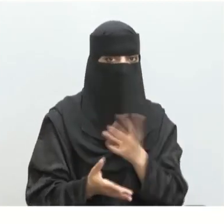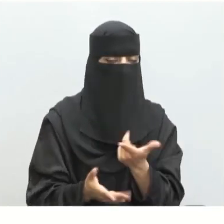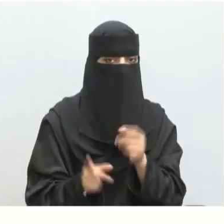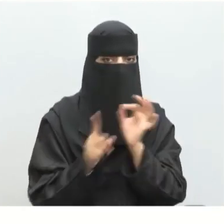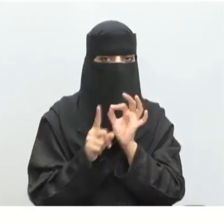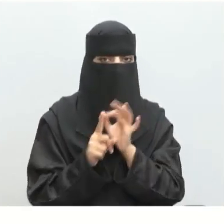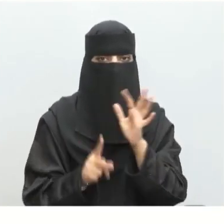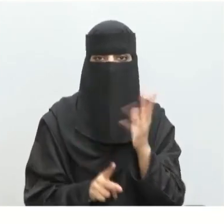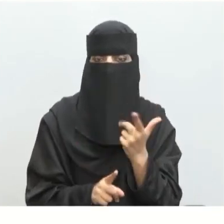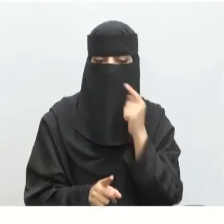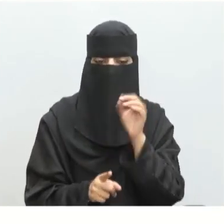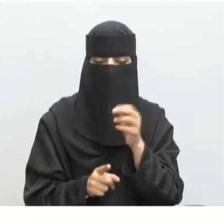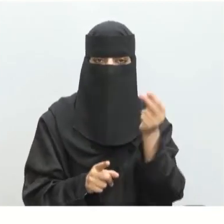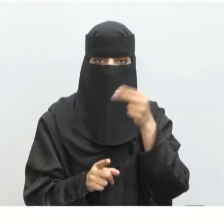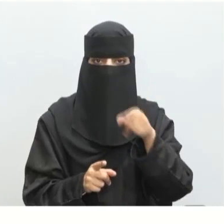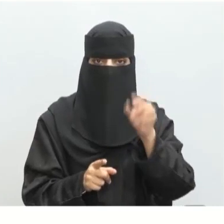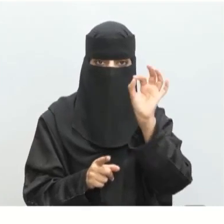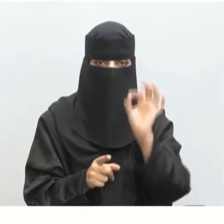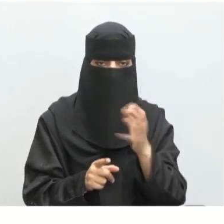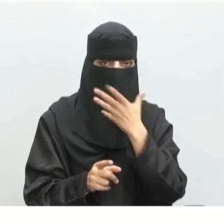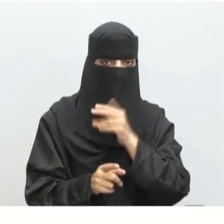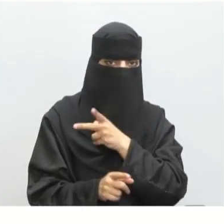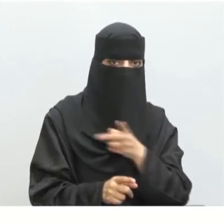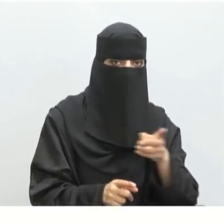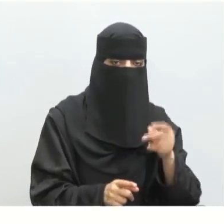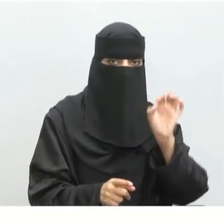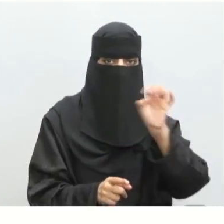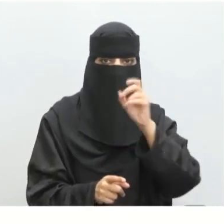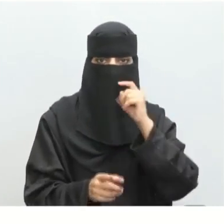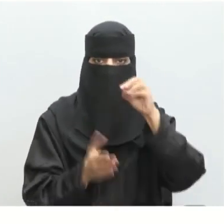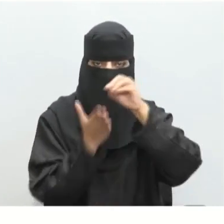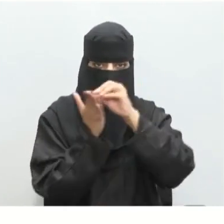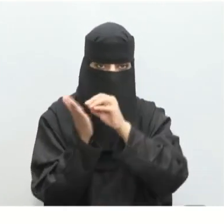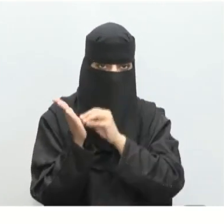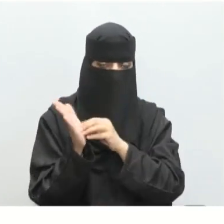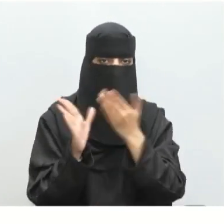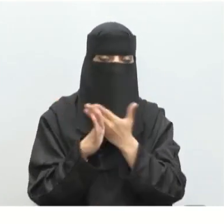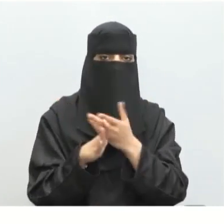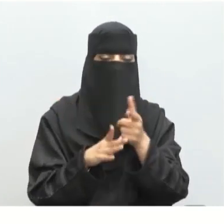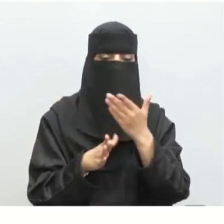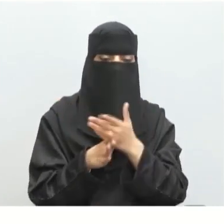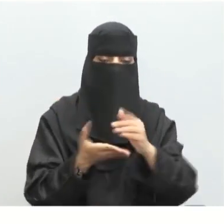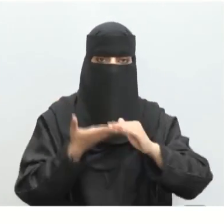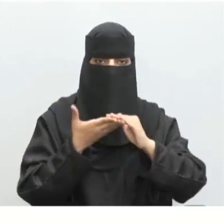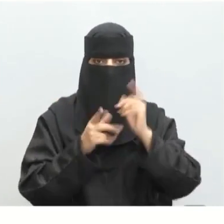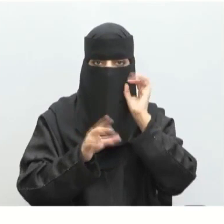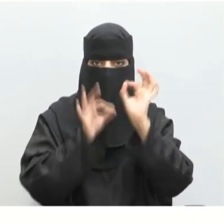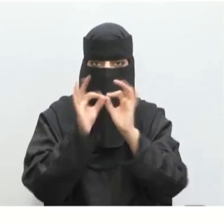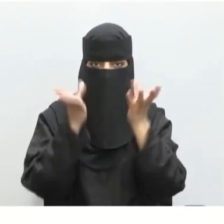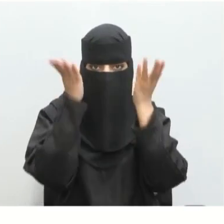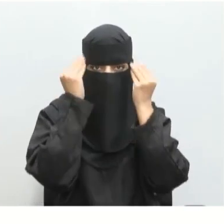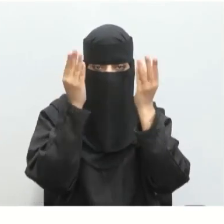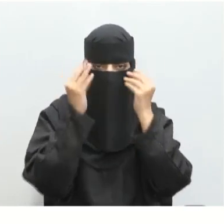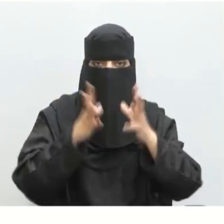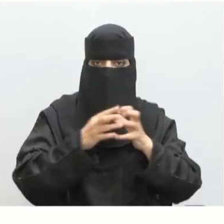او ما اهميه الخطوط والرموز والاشكال والحروف على الخريطه الطبوغرافيه اذا هي تبرز على المعلومات